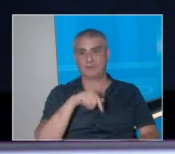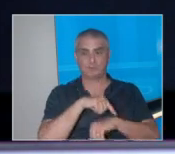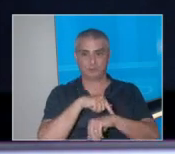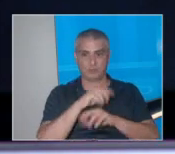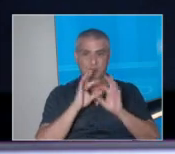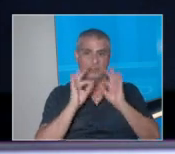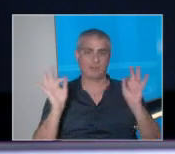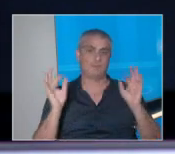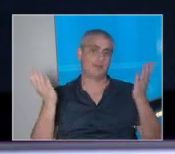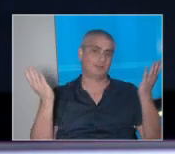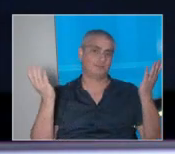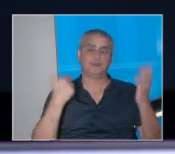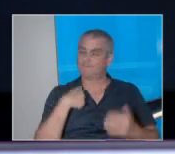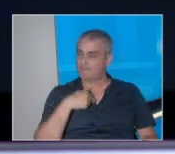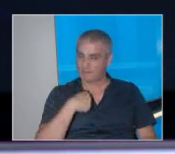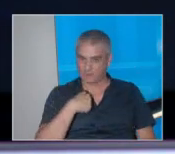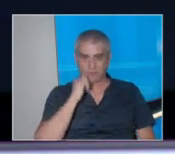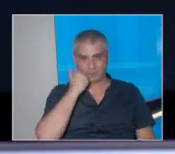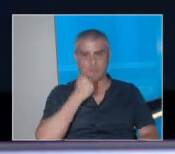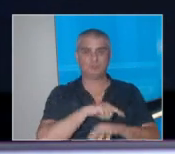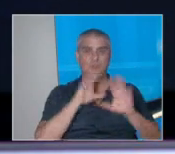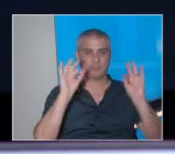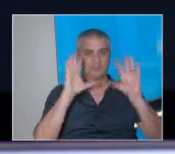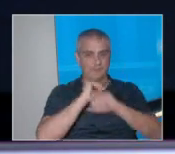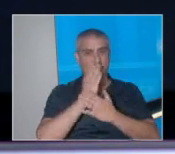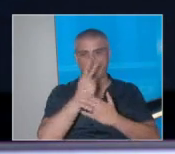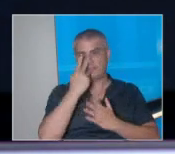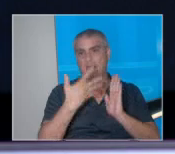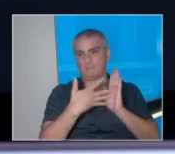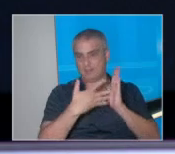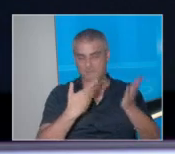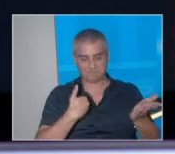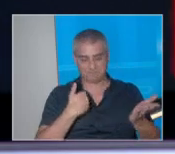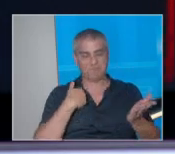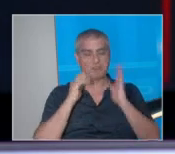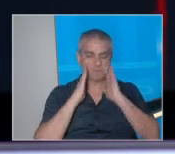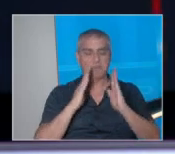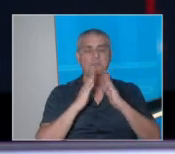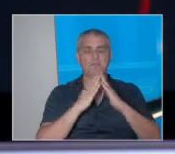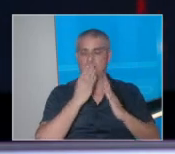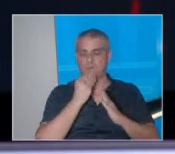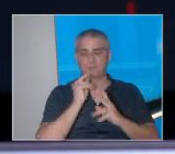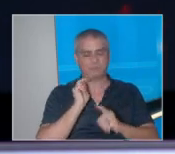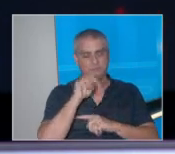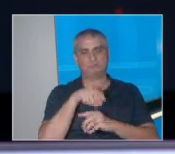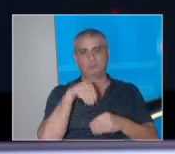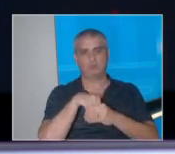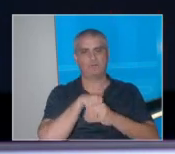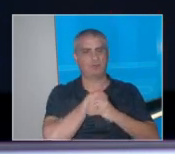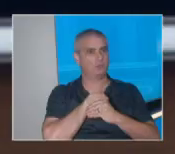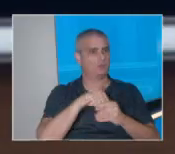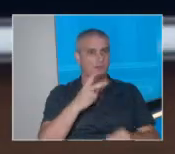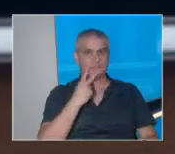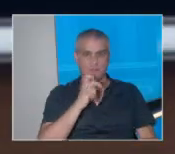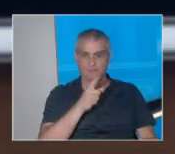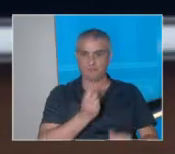אז לפתיחת הקלפיות, ואנחנו מחר ב-10 בלילה כבר נראה את המדגמים, ואני מאמין שהבית היהודי יופיעו במדגמים. אתם